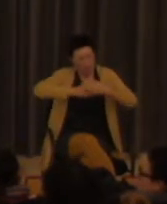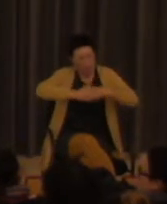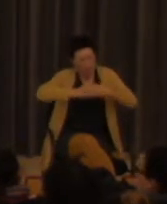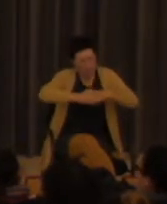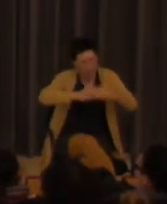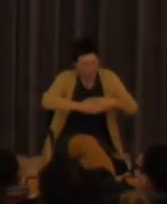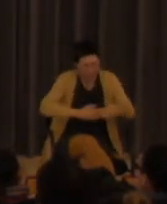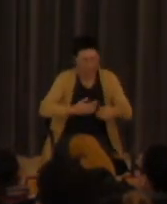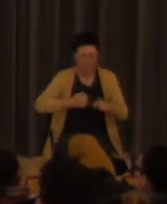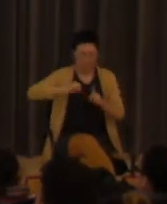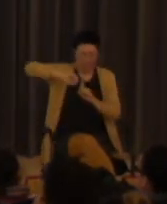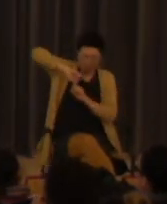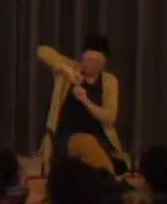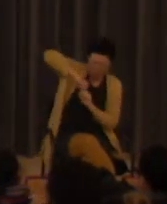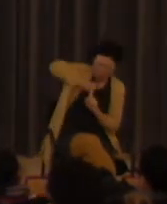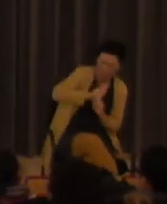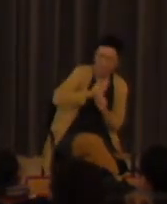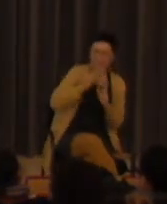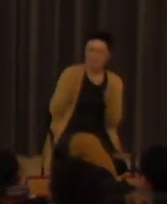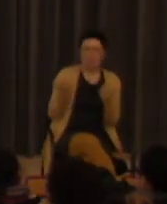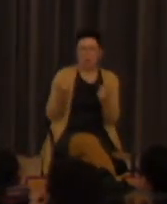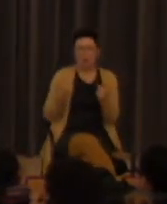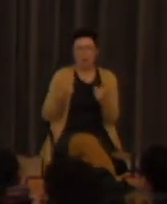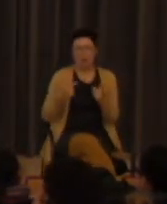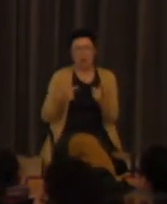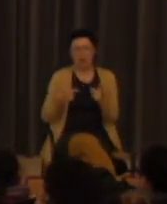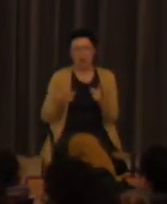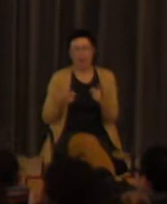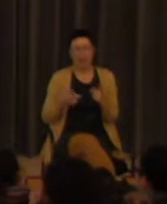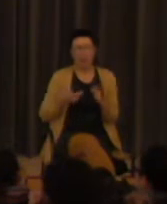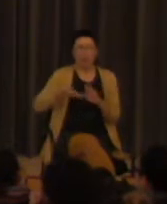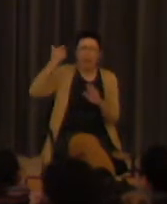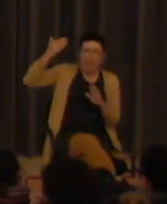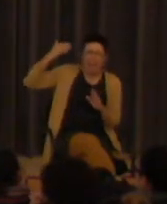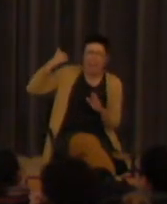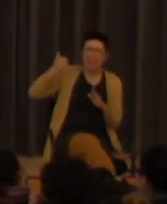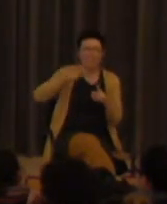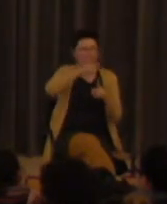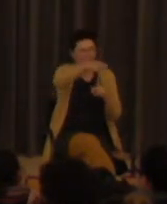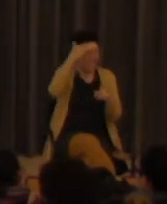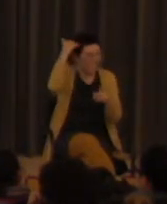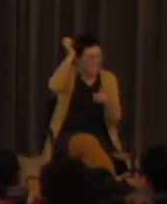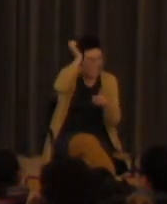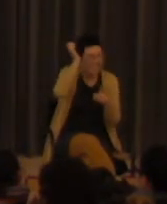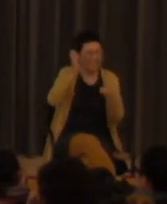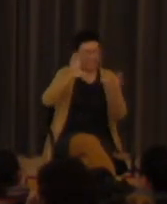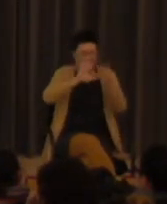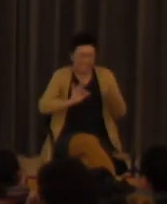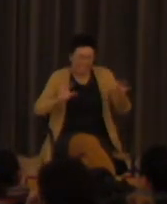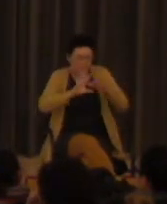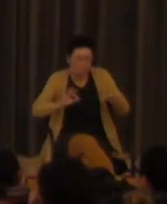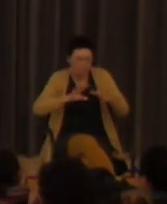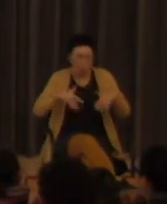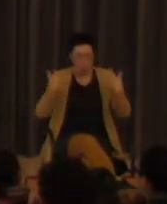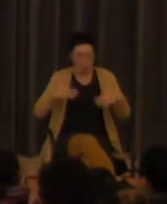Encara que ens han pressionat, com ha explicat l'Albert Caselles, també a Christian Ratman, la discriminació